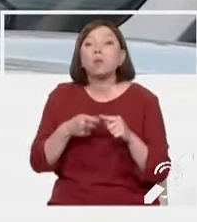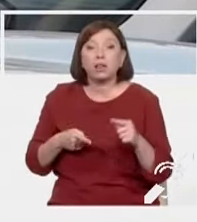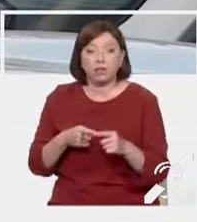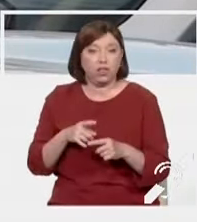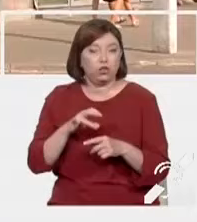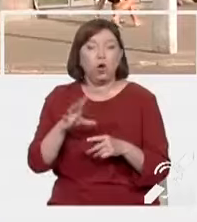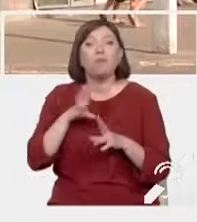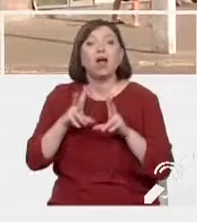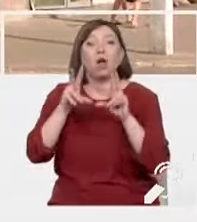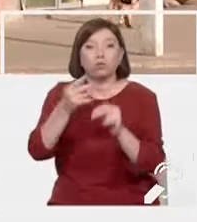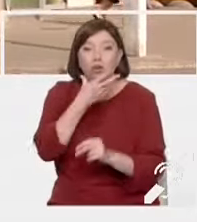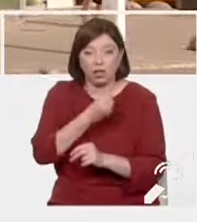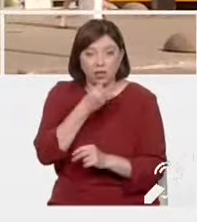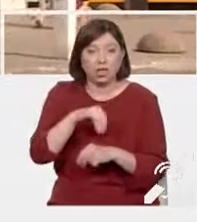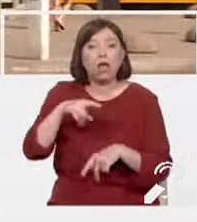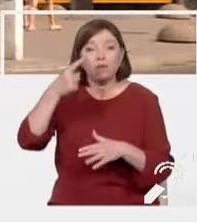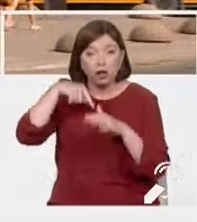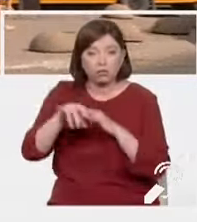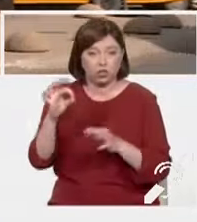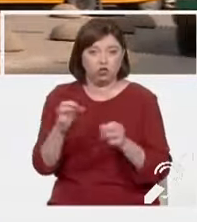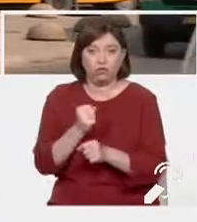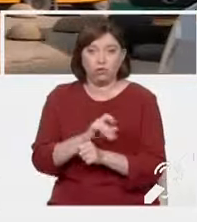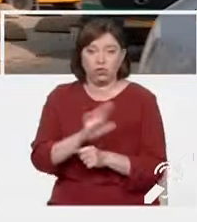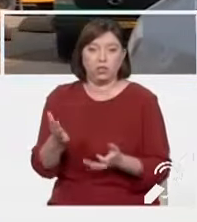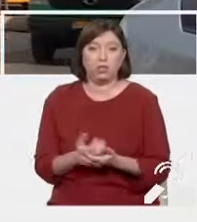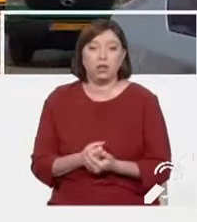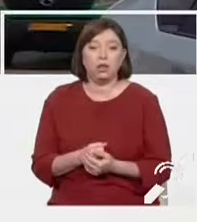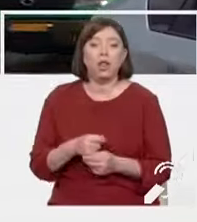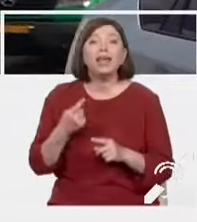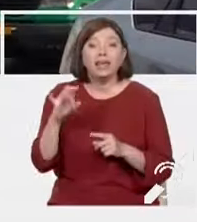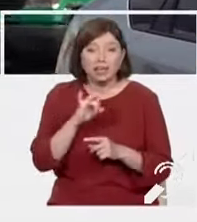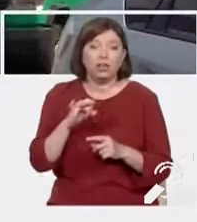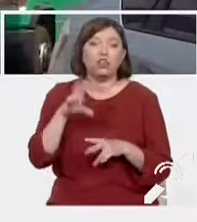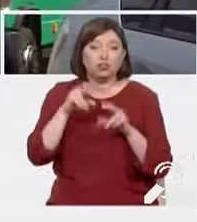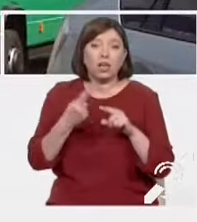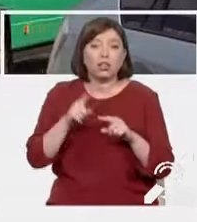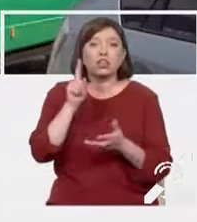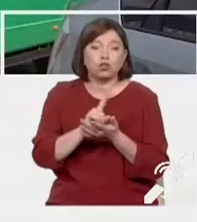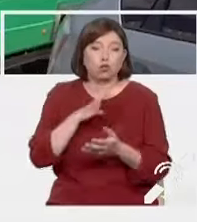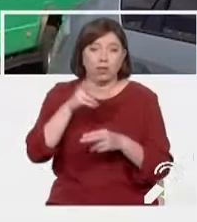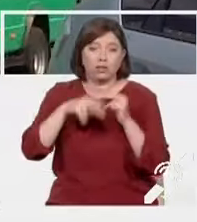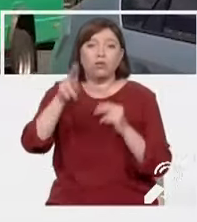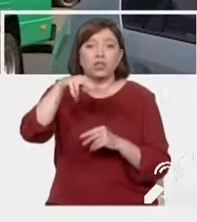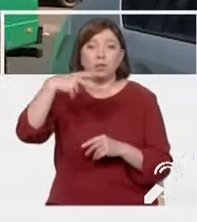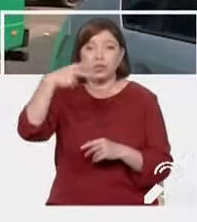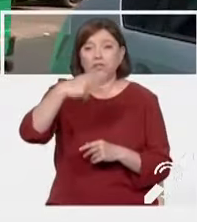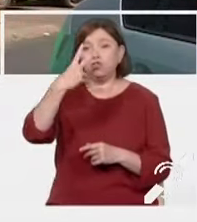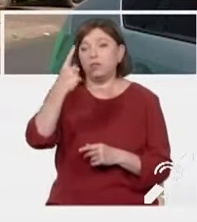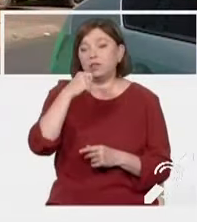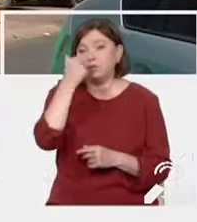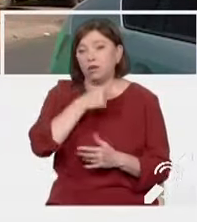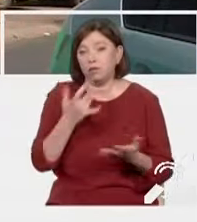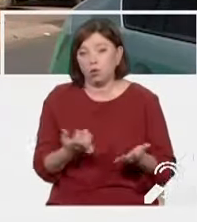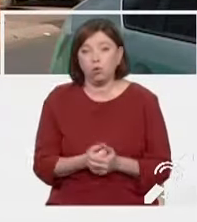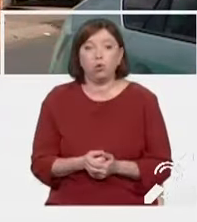ceea ce a promis, iar planul investițional trebuia să finalizeze încă în decembrie 2021. Faptul că este să îi